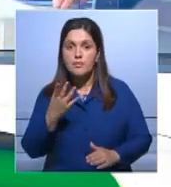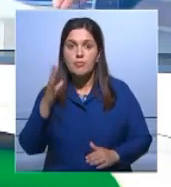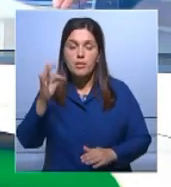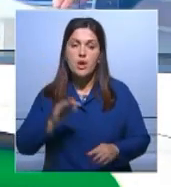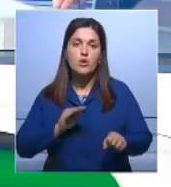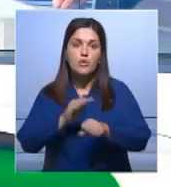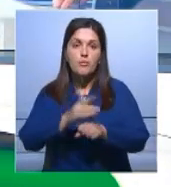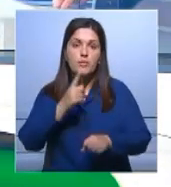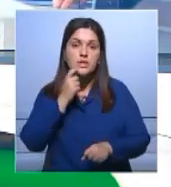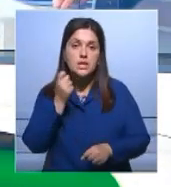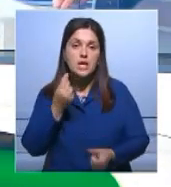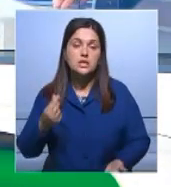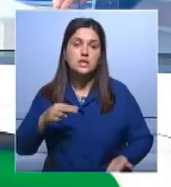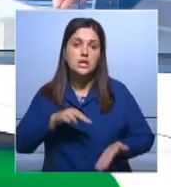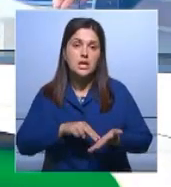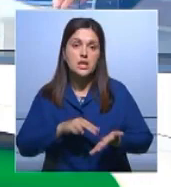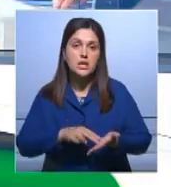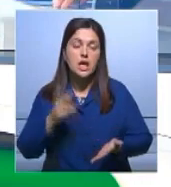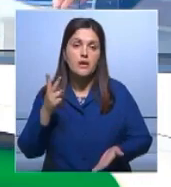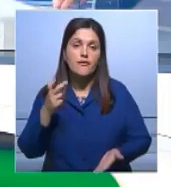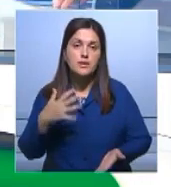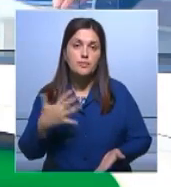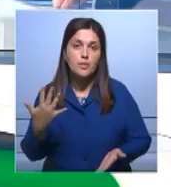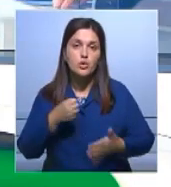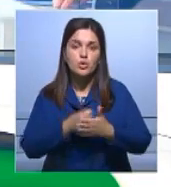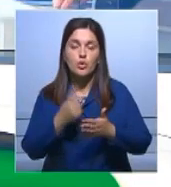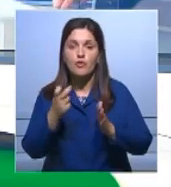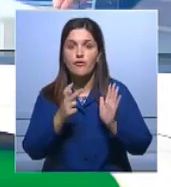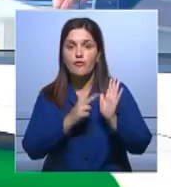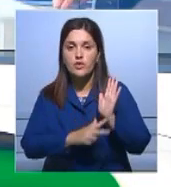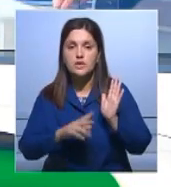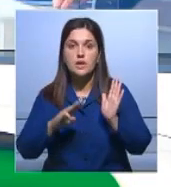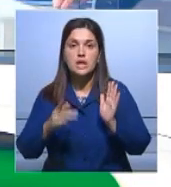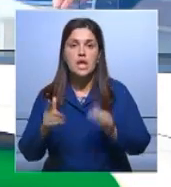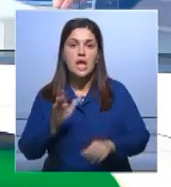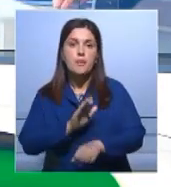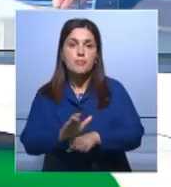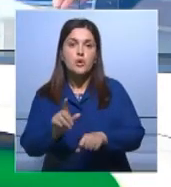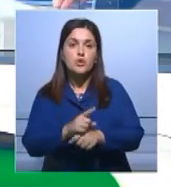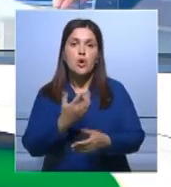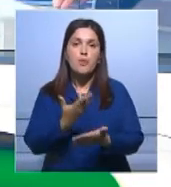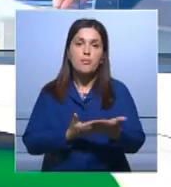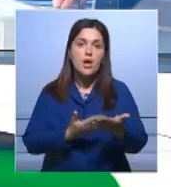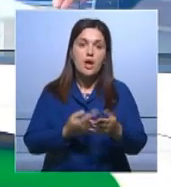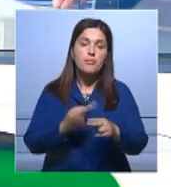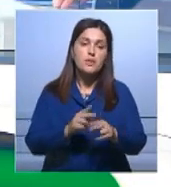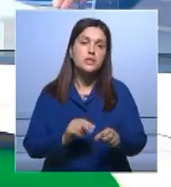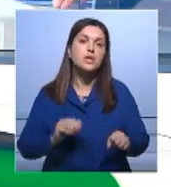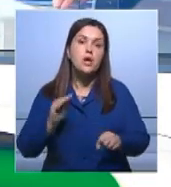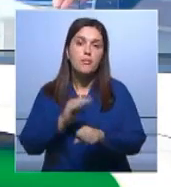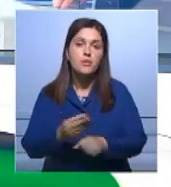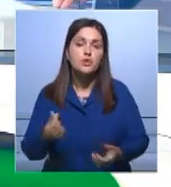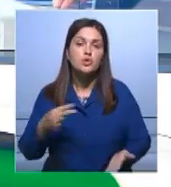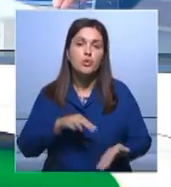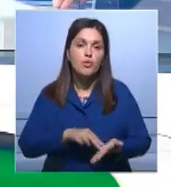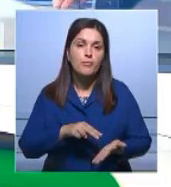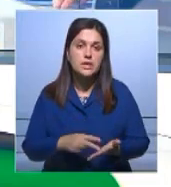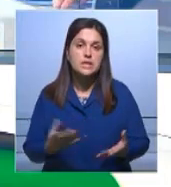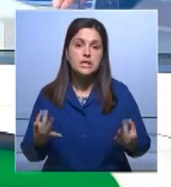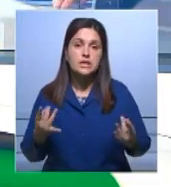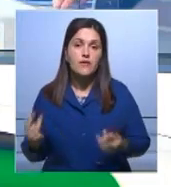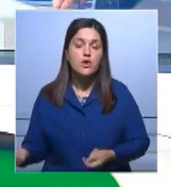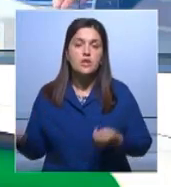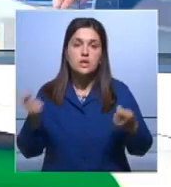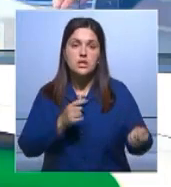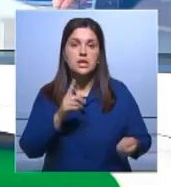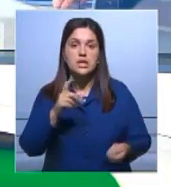подорожал сахар. Розничная цена на него варьируется от 255 до 280 тенге. Производители также объясняют это